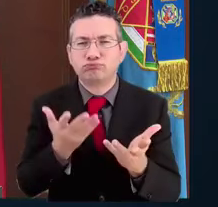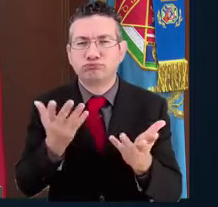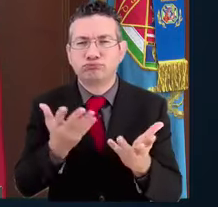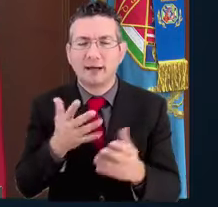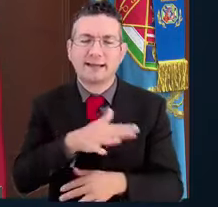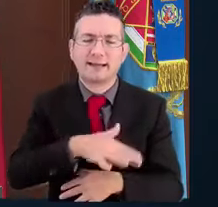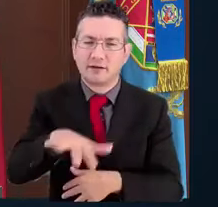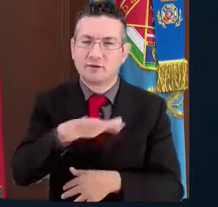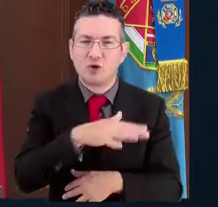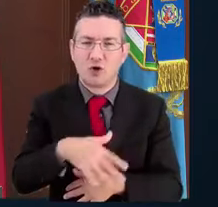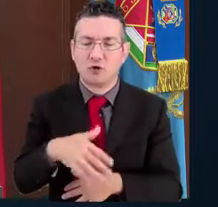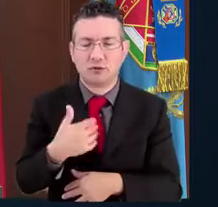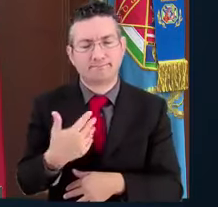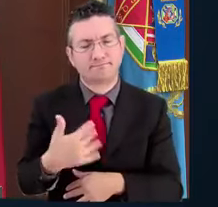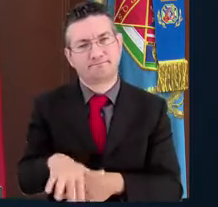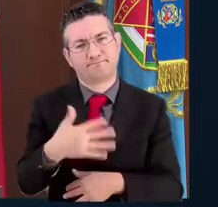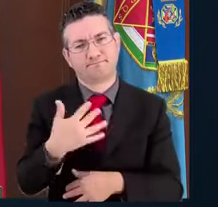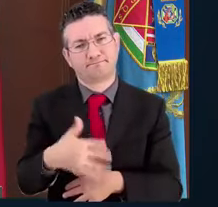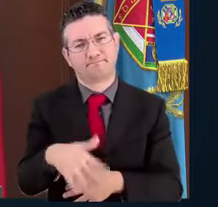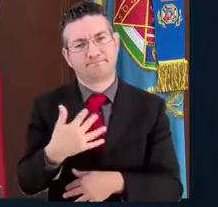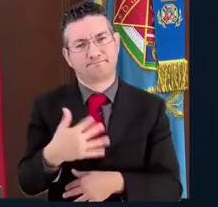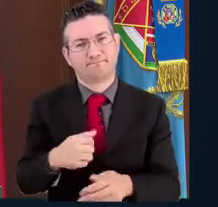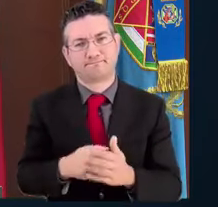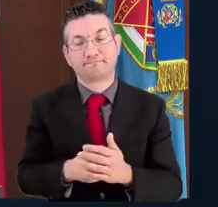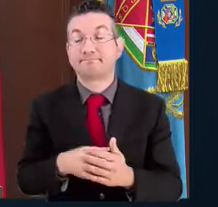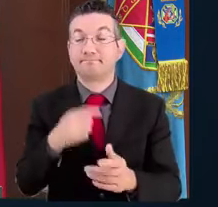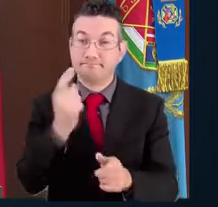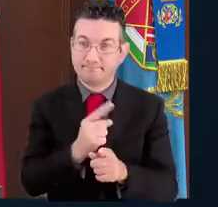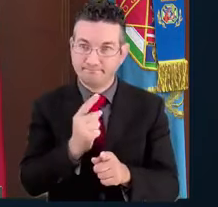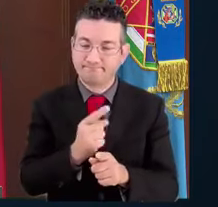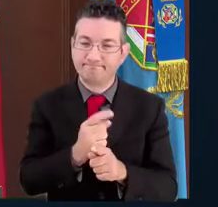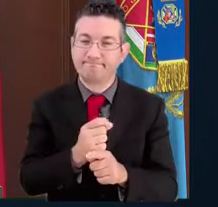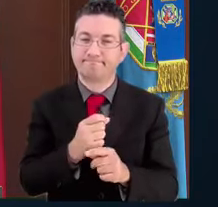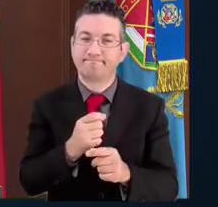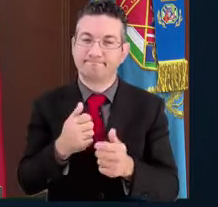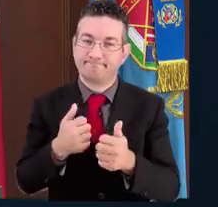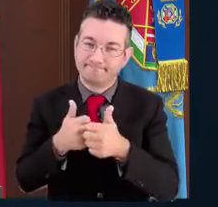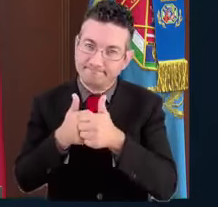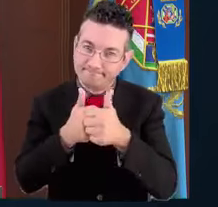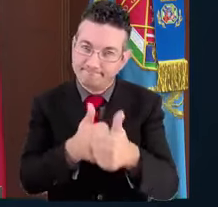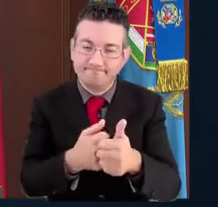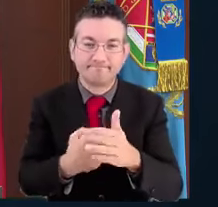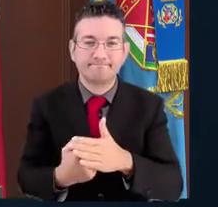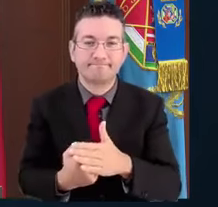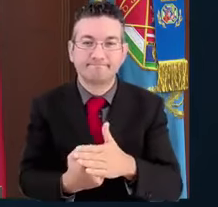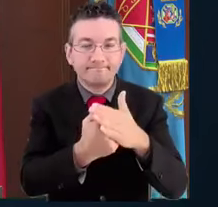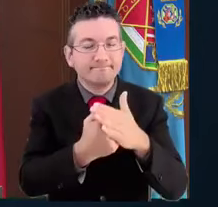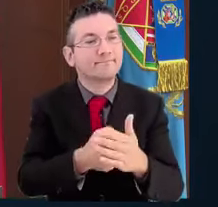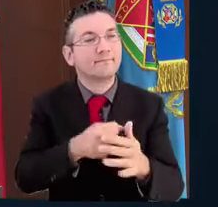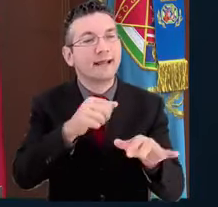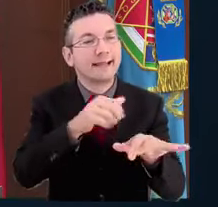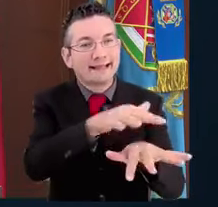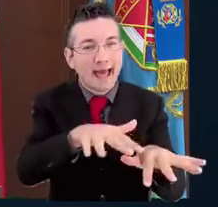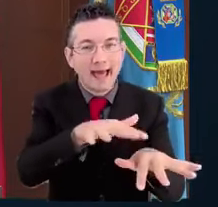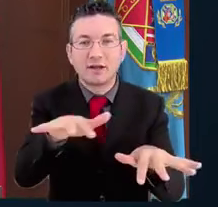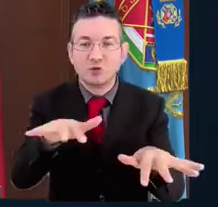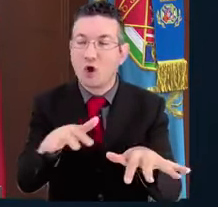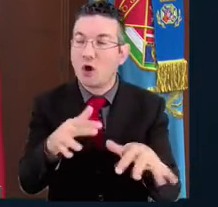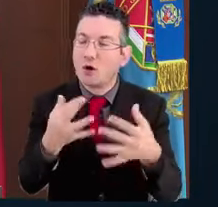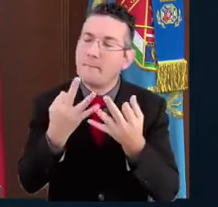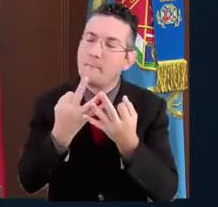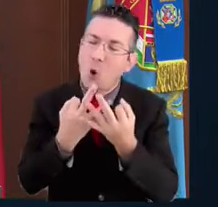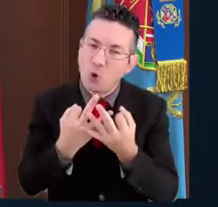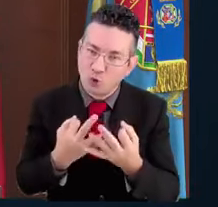lo dobbiamo spingere e spostare il baricentro verso i territori bene molto bene che tommaso